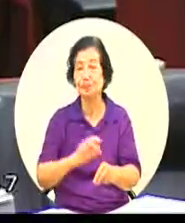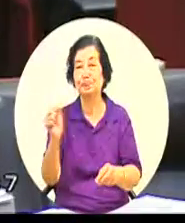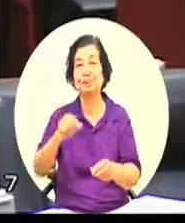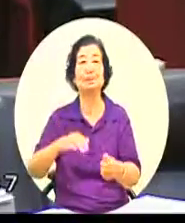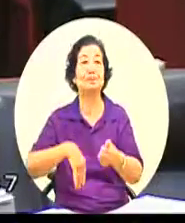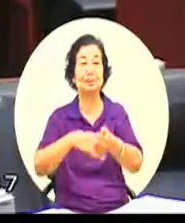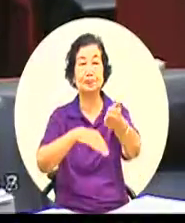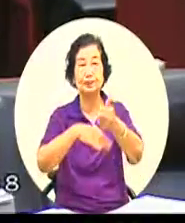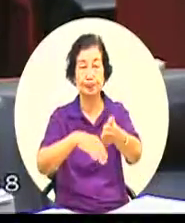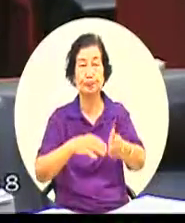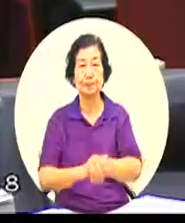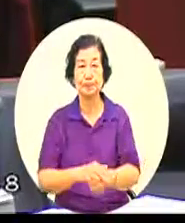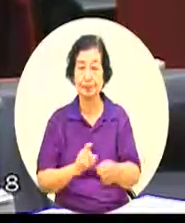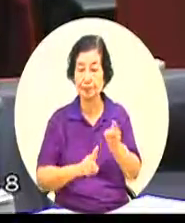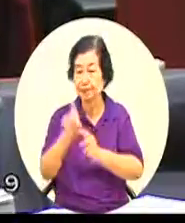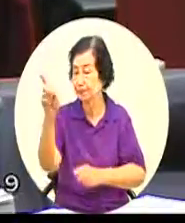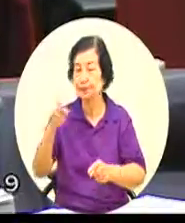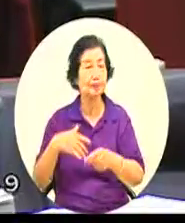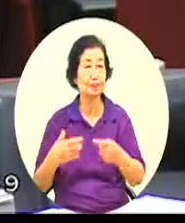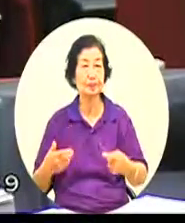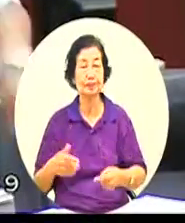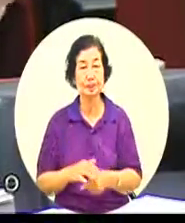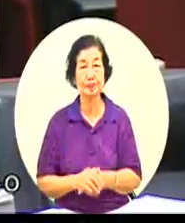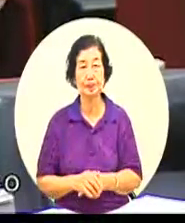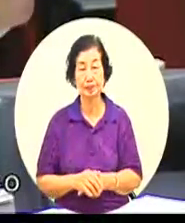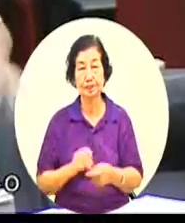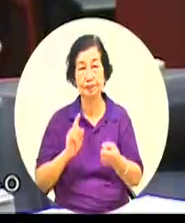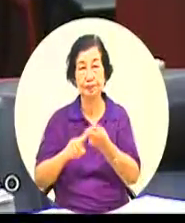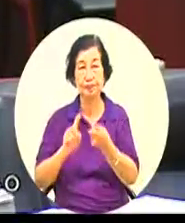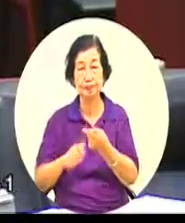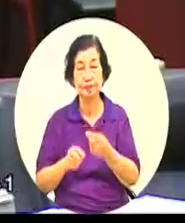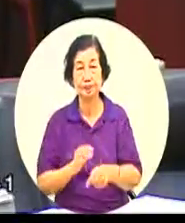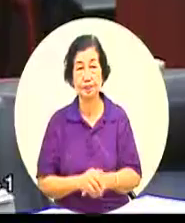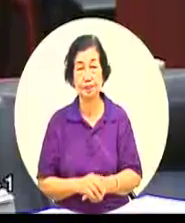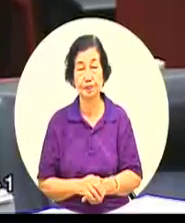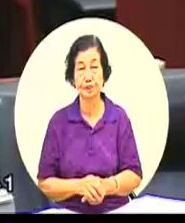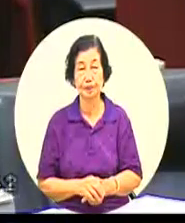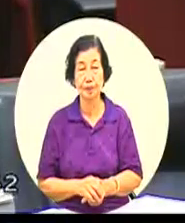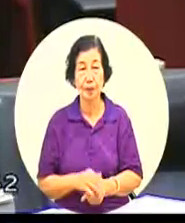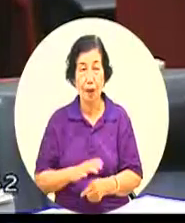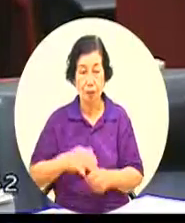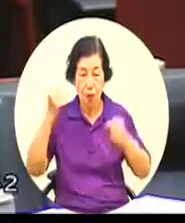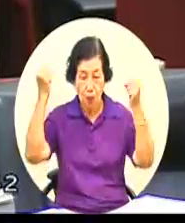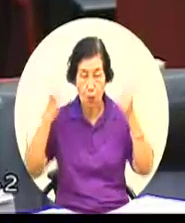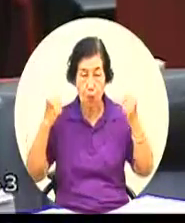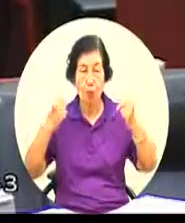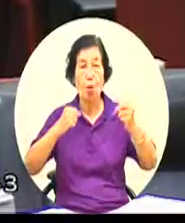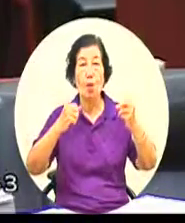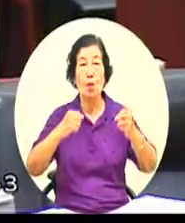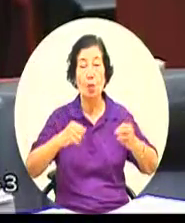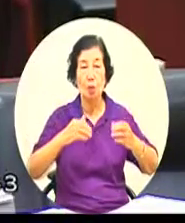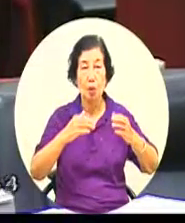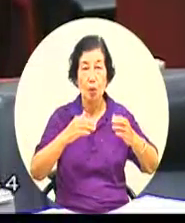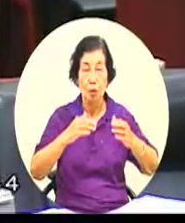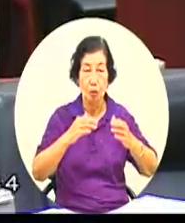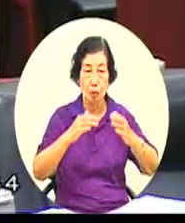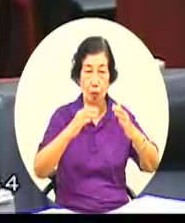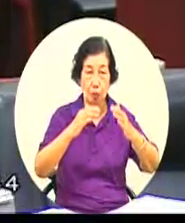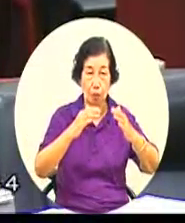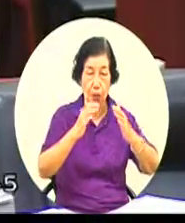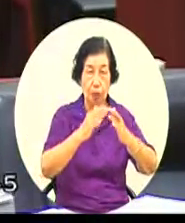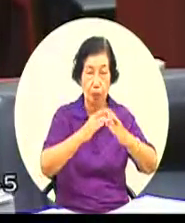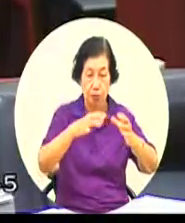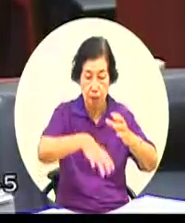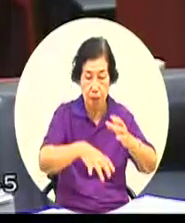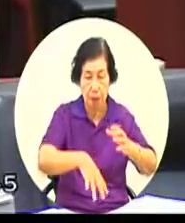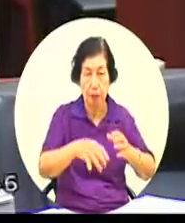拜托一个体育场，空空荡荡，空空荡荡吼，是不是？做瓜吼，做瓜好要长